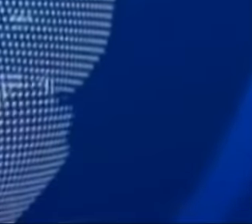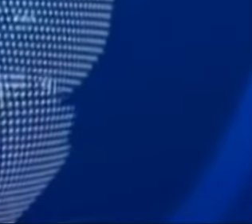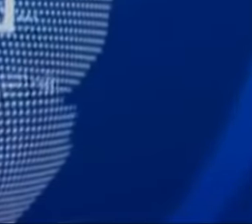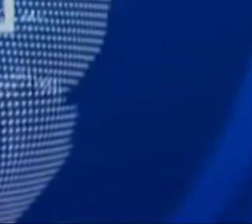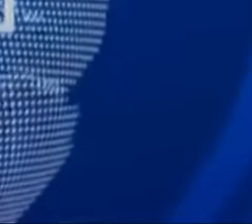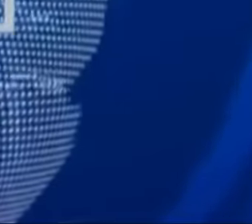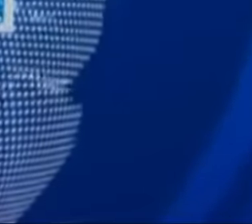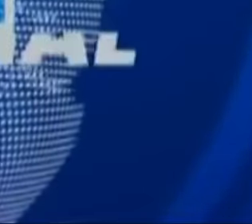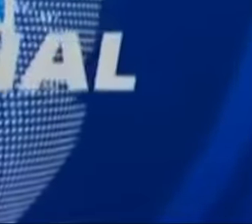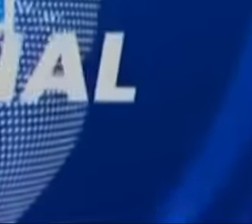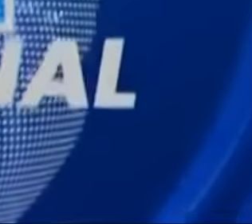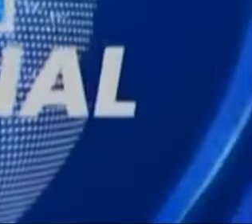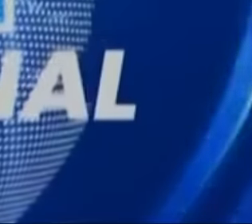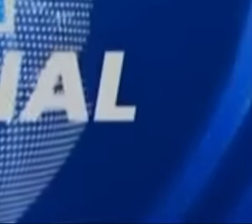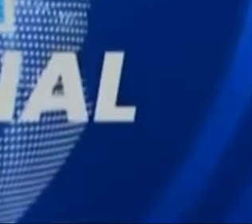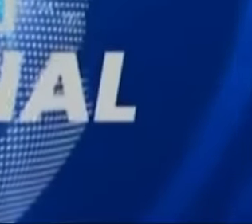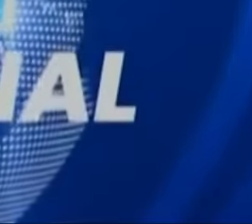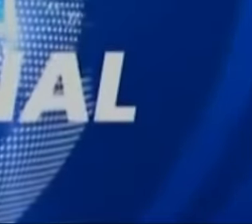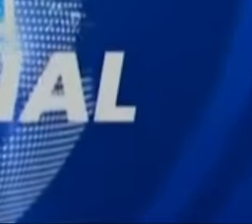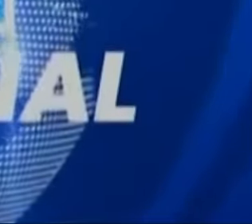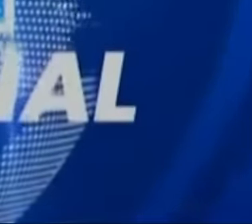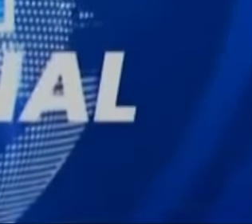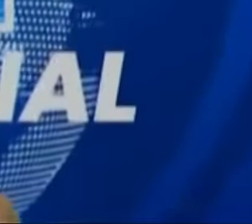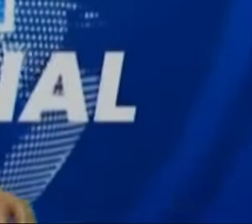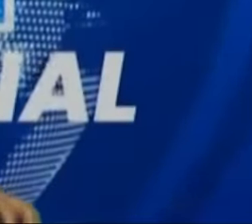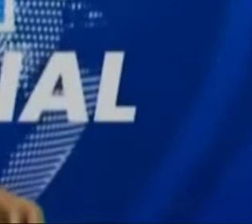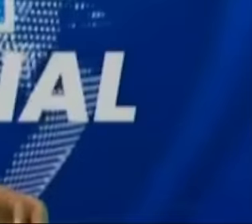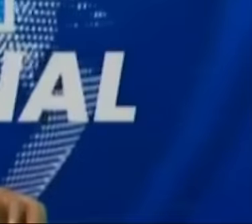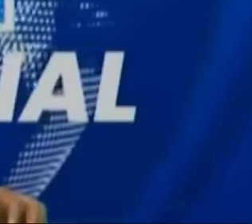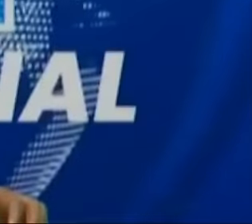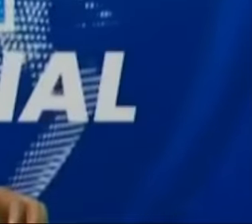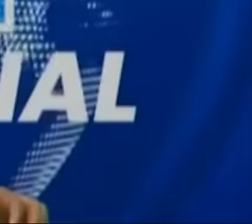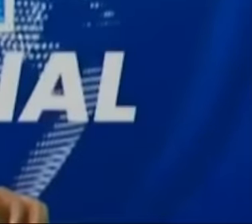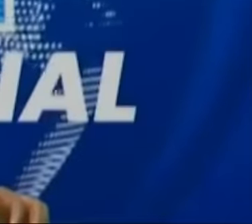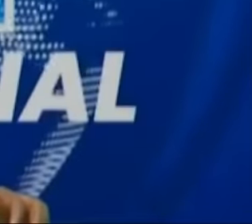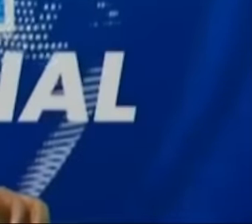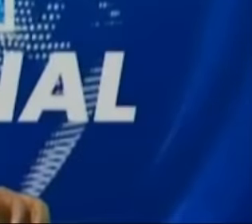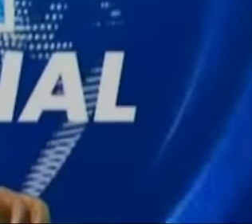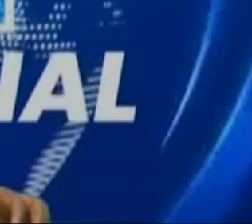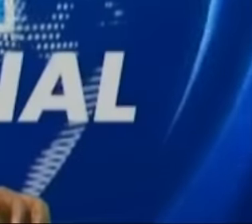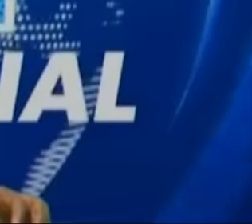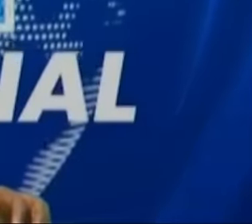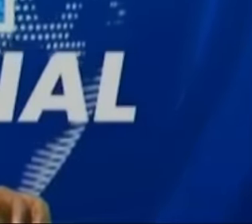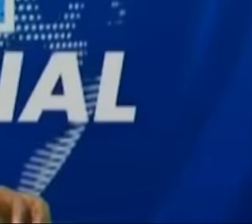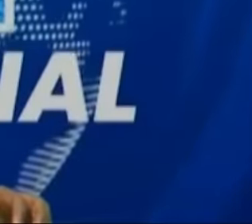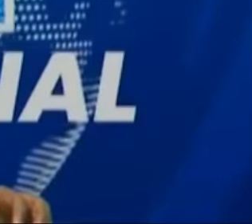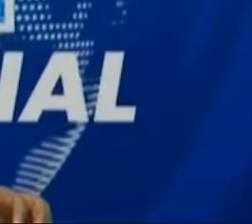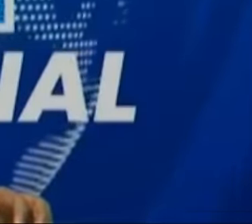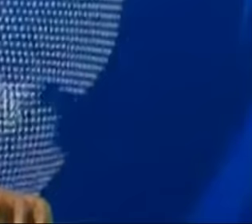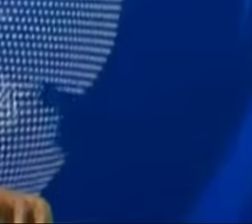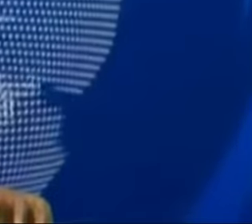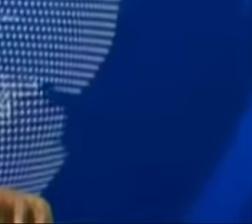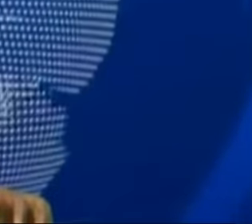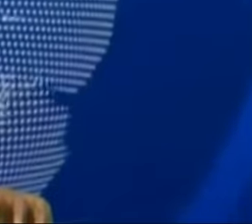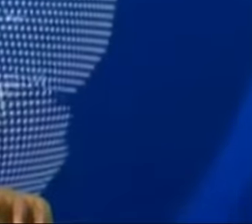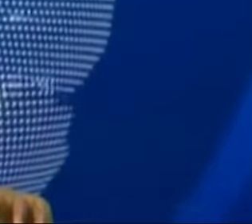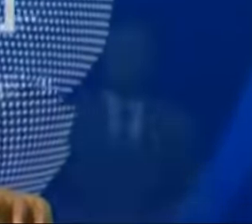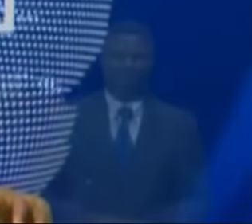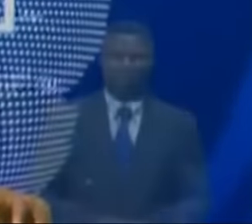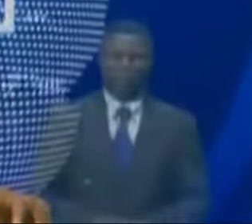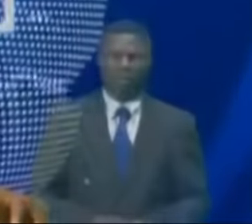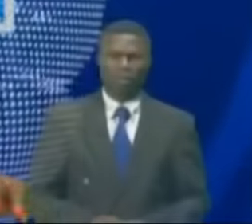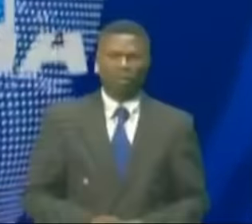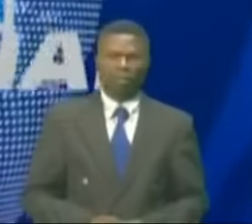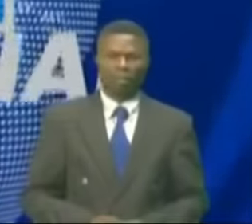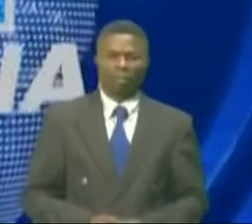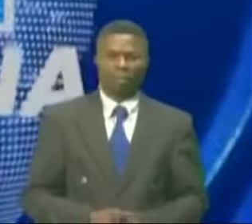Le gouvernement de la République sera investi avant le 12 juin à une seule condition, que la première ministre dépose